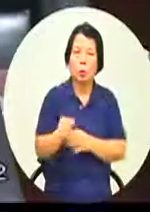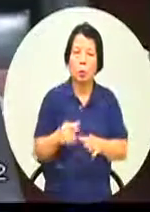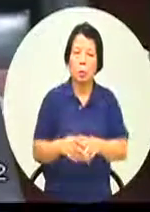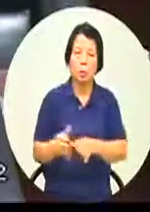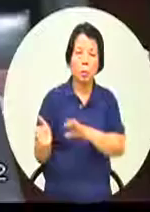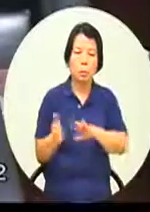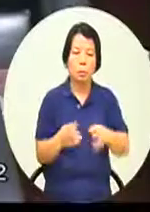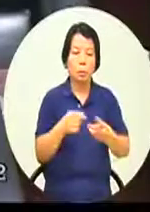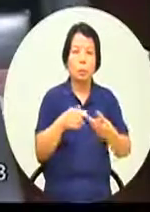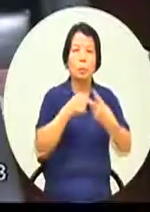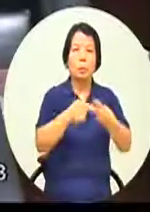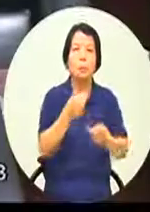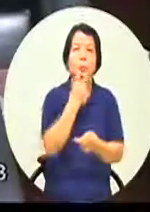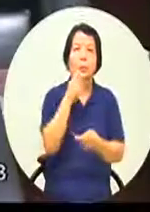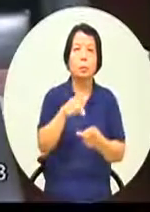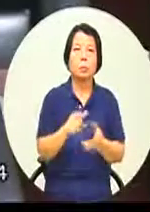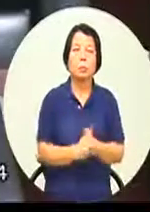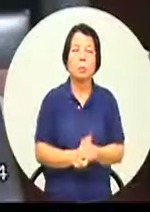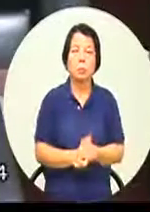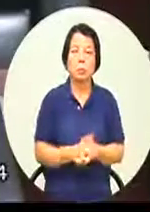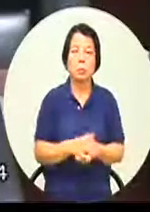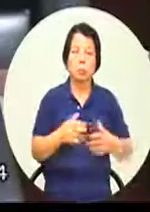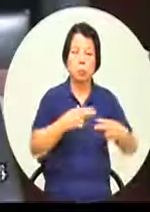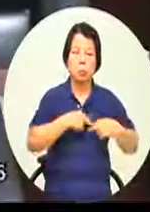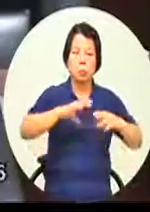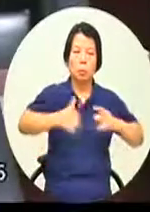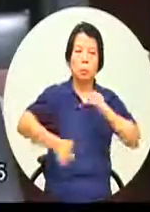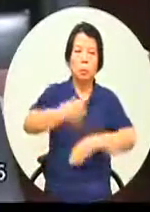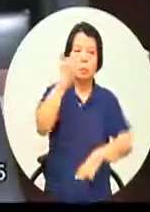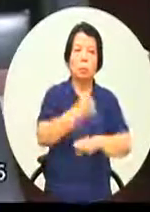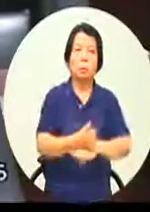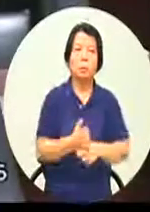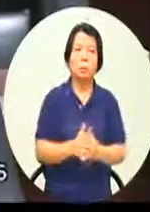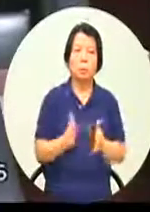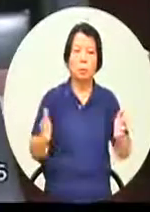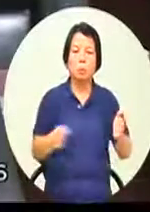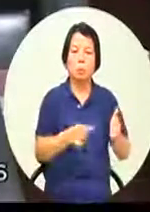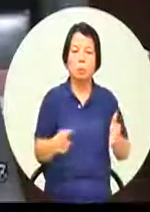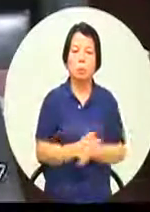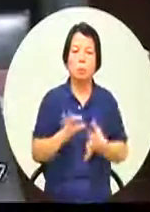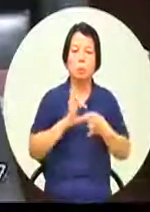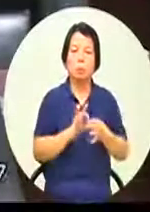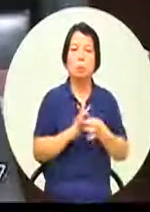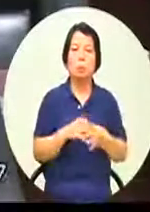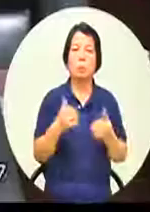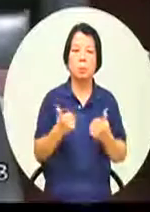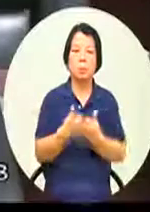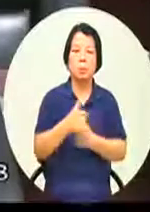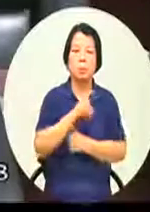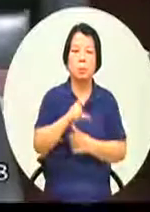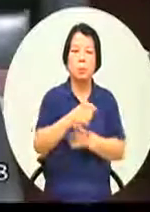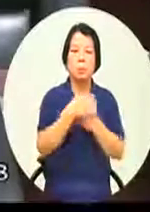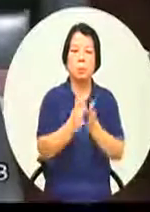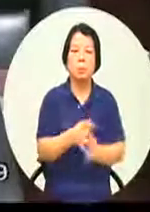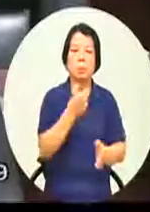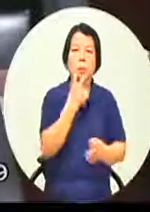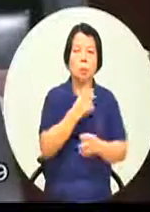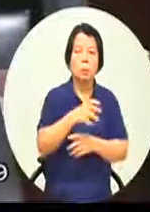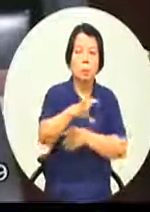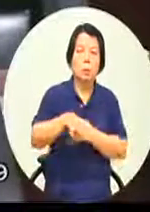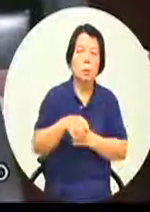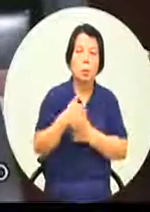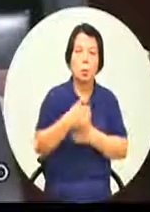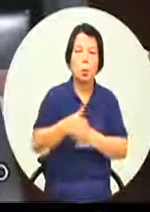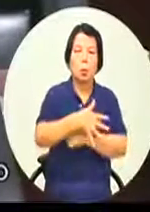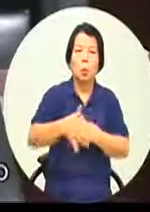哦，我们的中央政府蔡英文总统上任以来哦有关的议题。我看到我们中央农委会我们的曹启